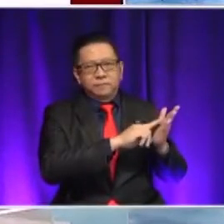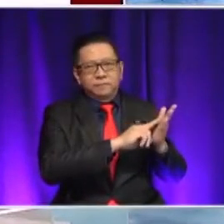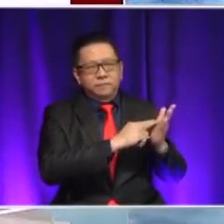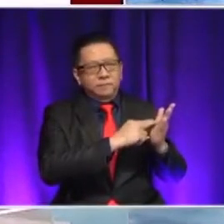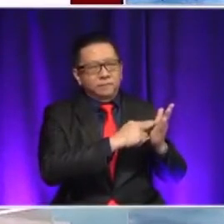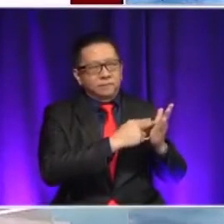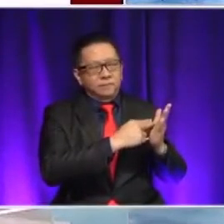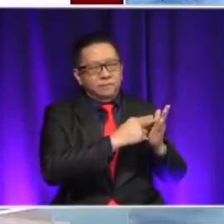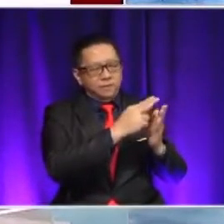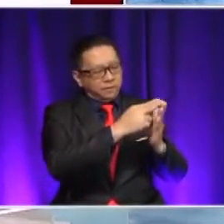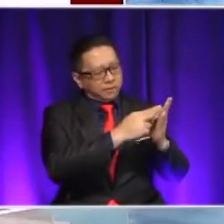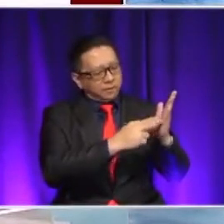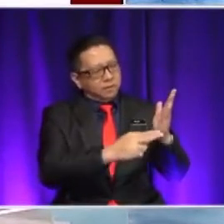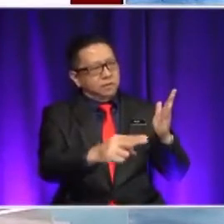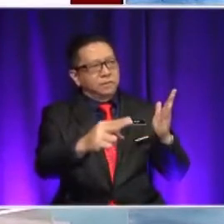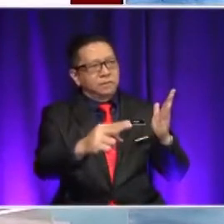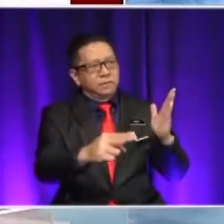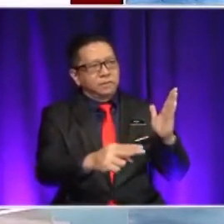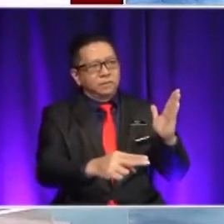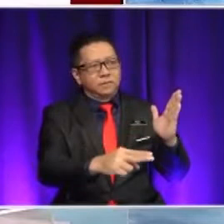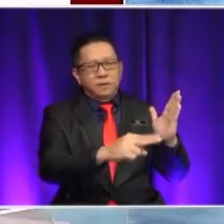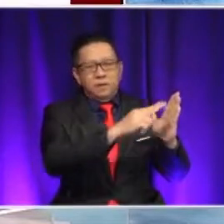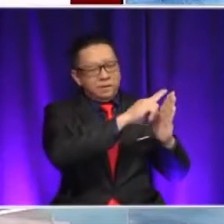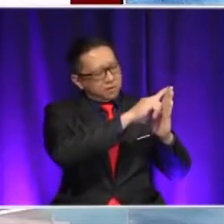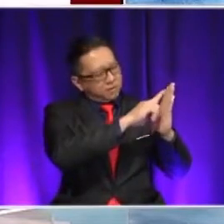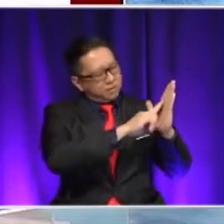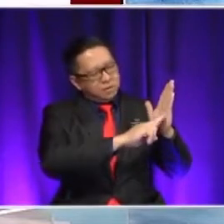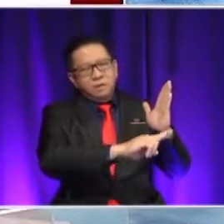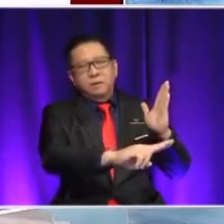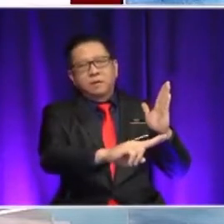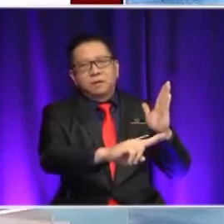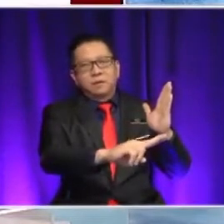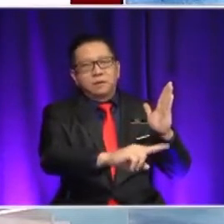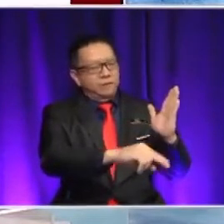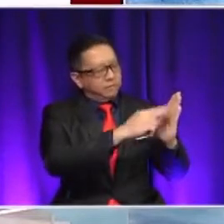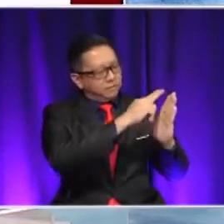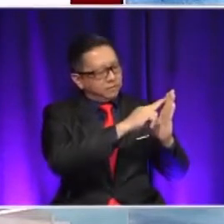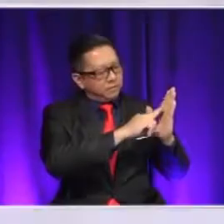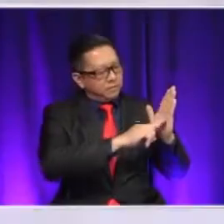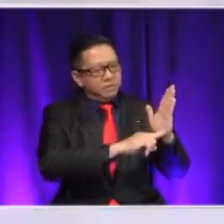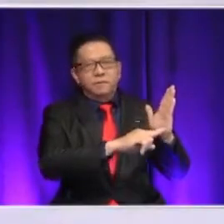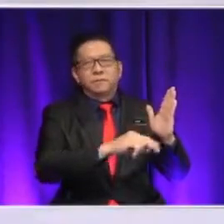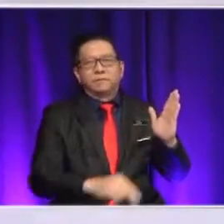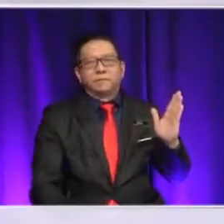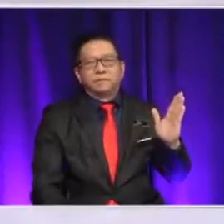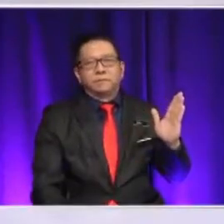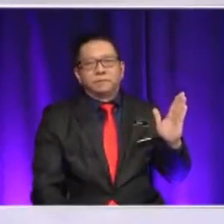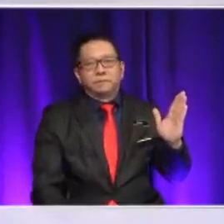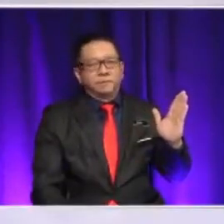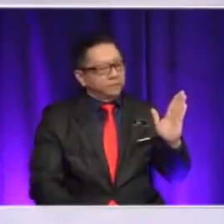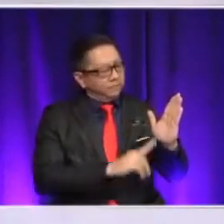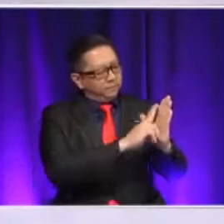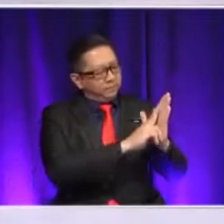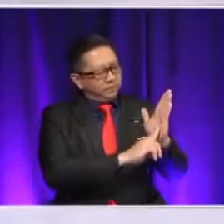ah Oke tarikan bawah sutabawor cie